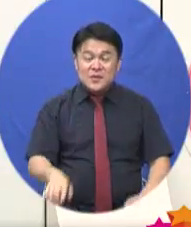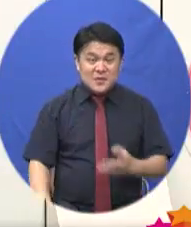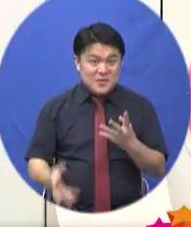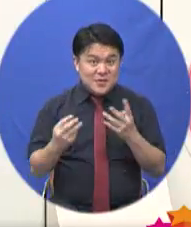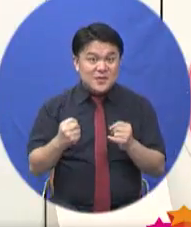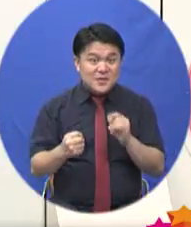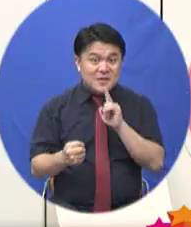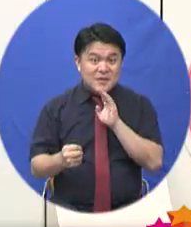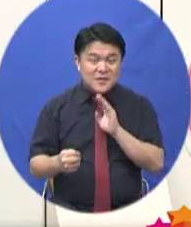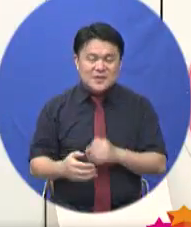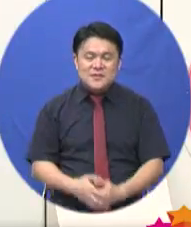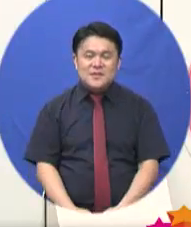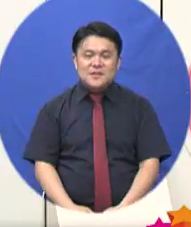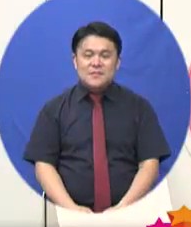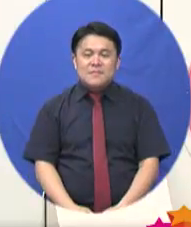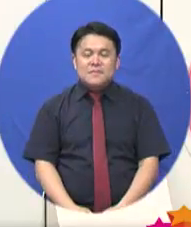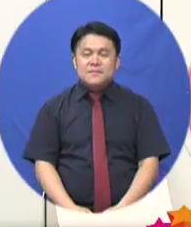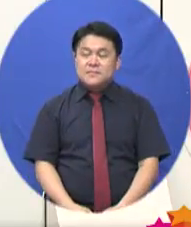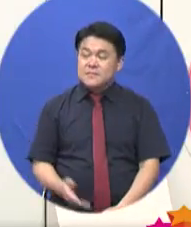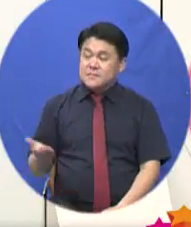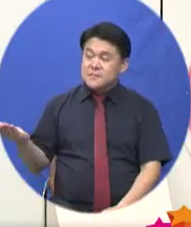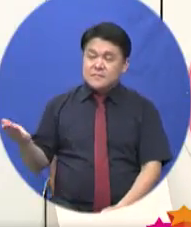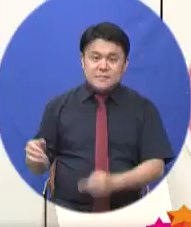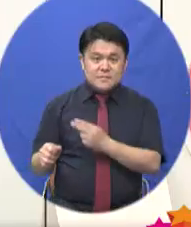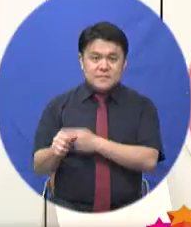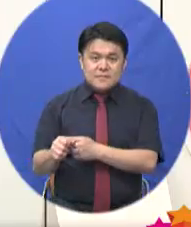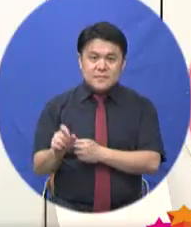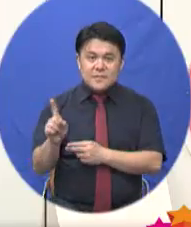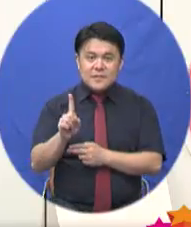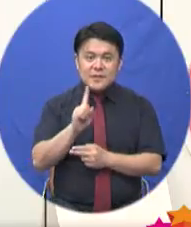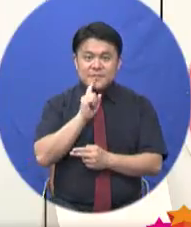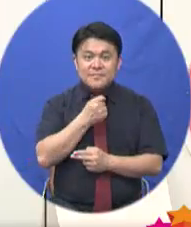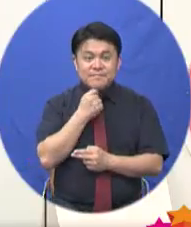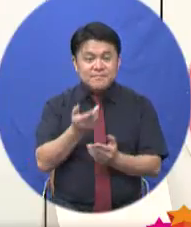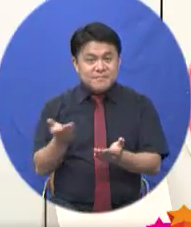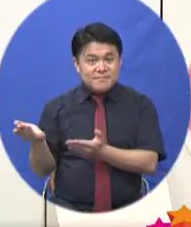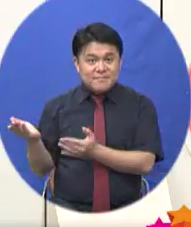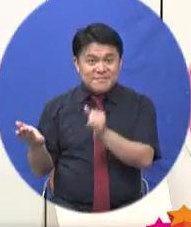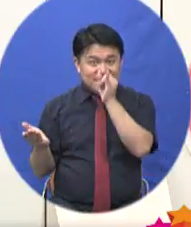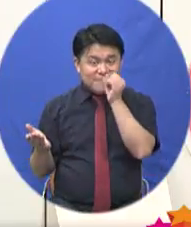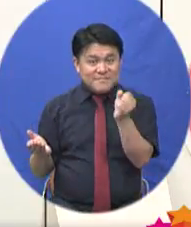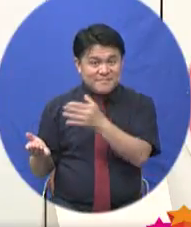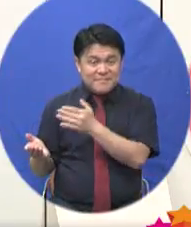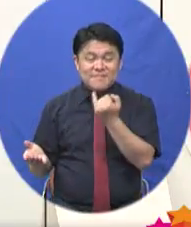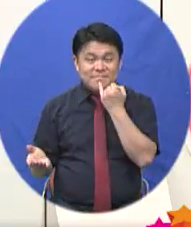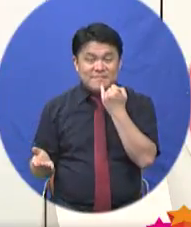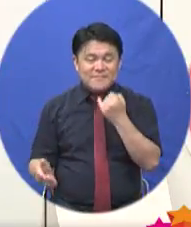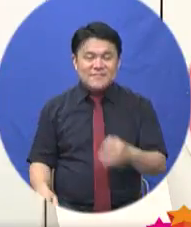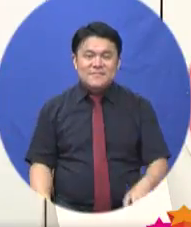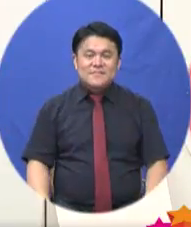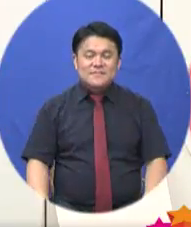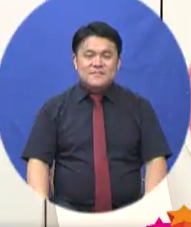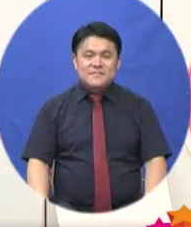네. 우리 김용만 선생님한테 뭐 특별히 하실 말씀, 한 말씀 하세요.